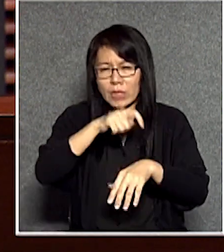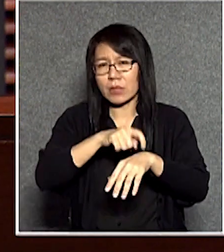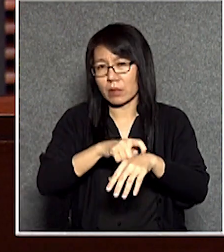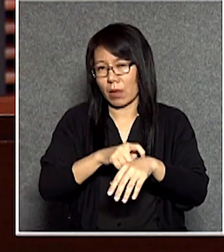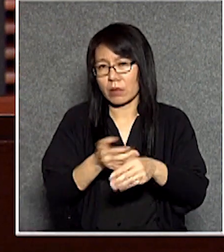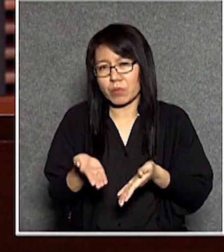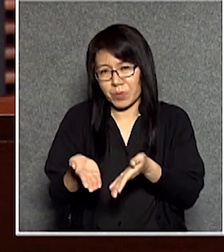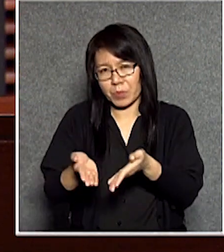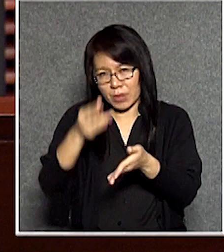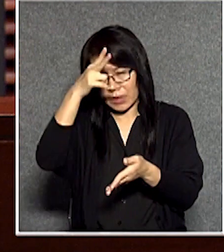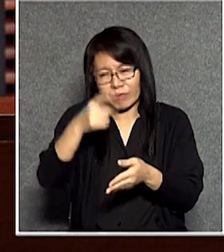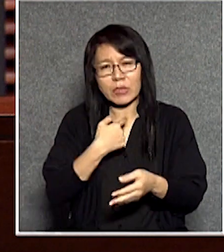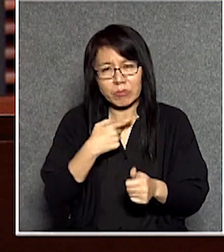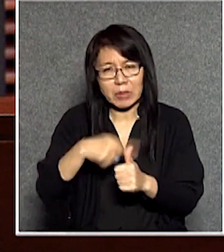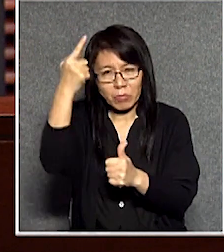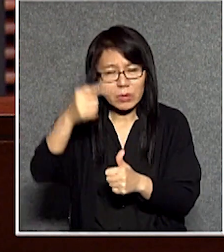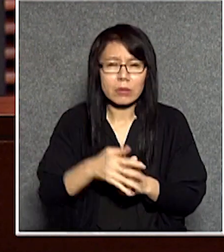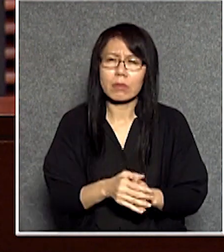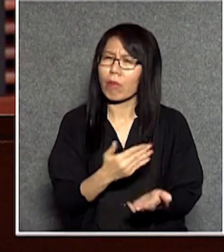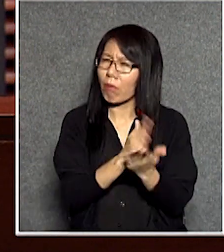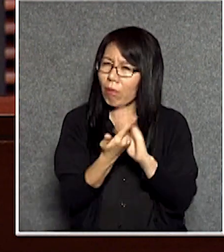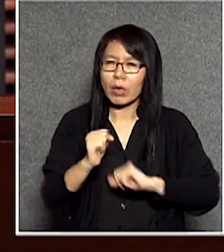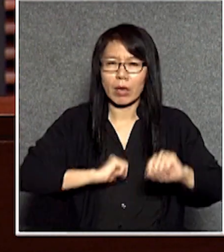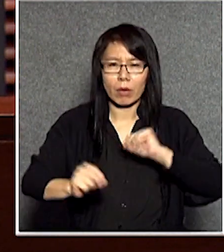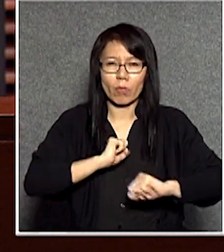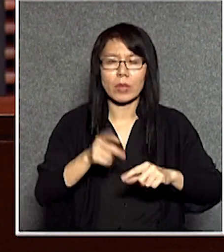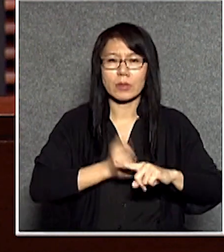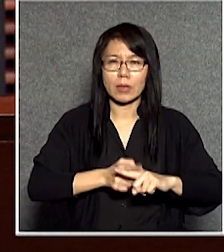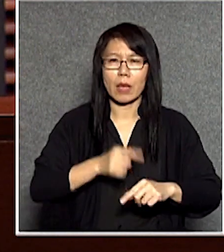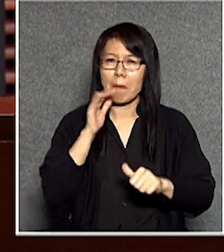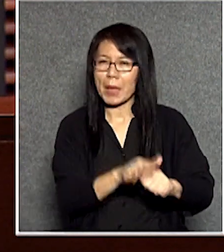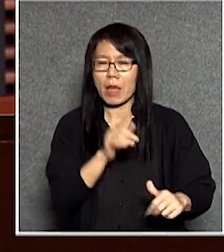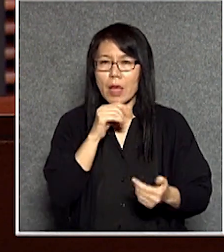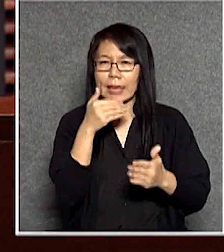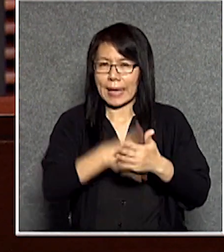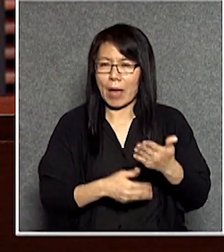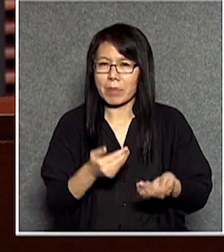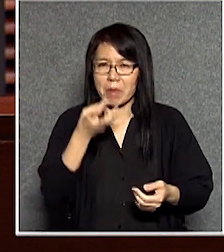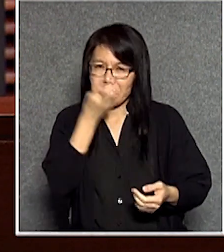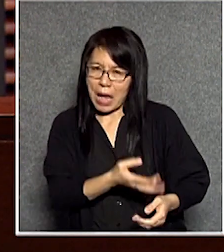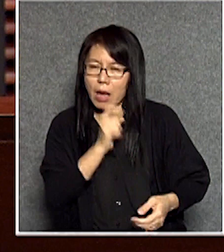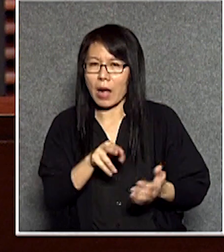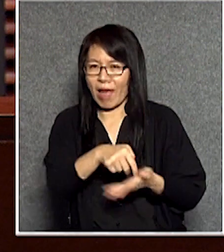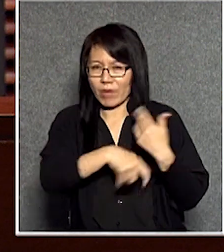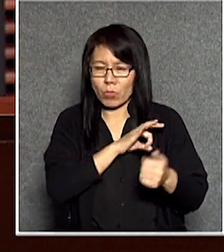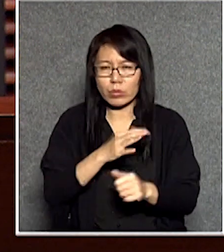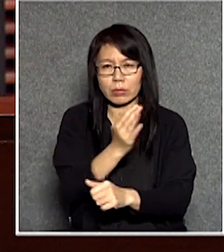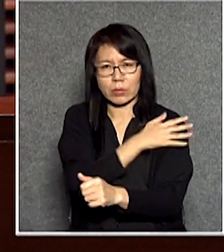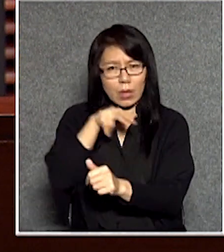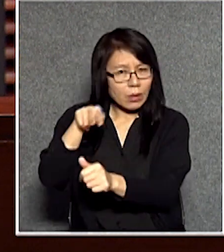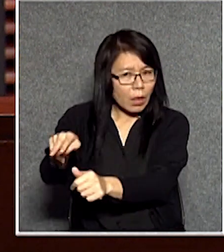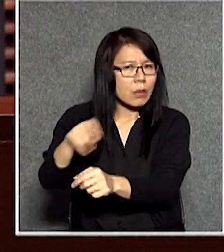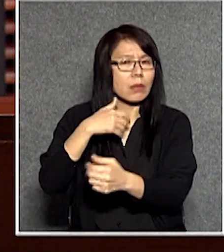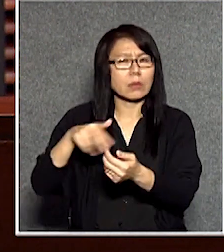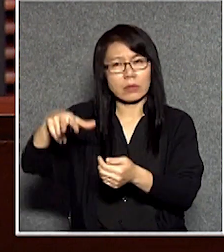就政府的需要為先，種種的舉動就是打壓、削弱甚至矮化立法會監察行政機關的